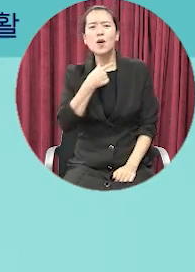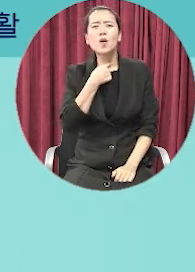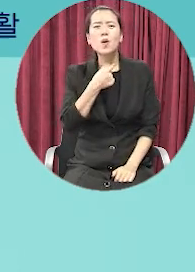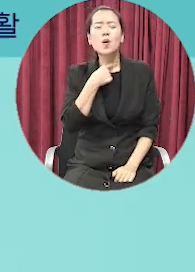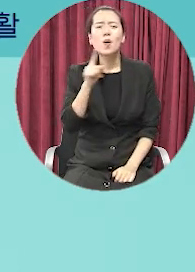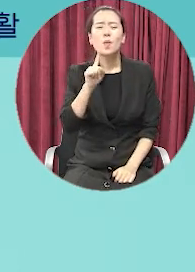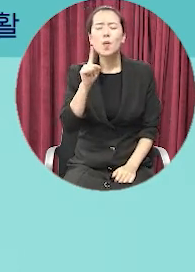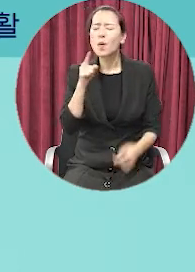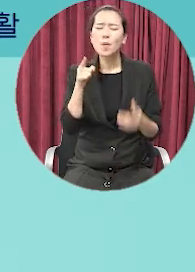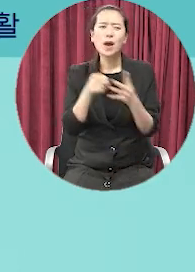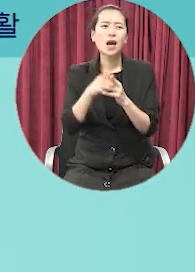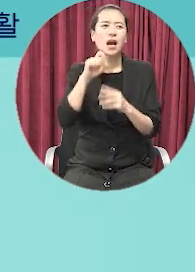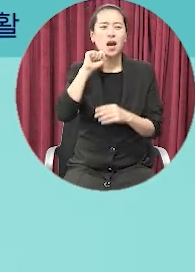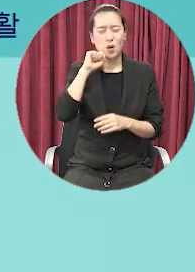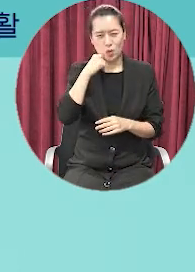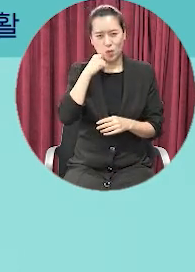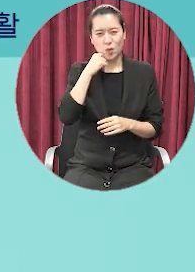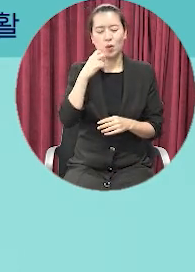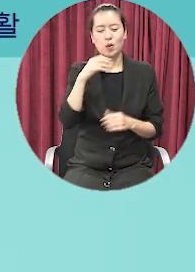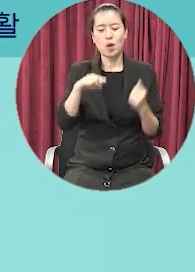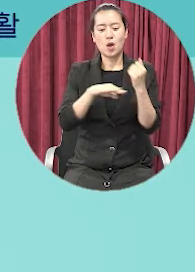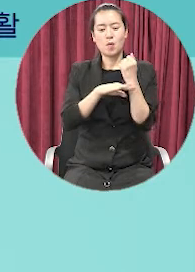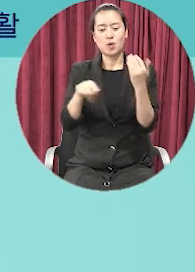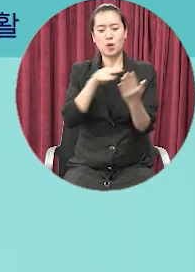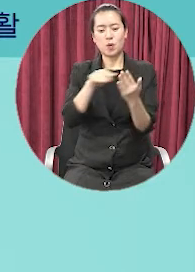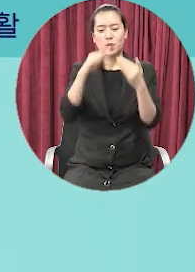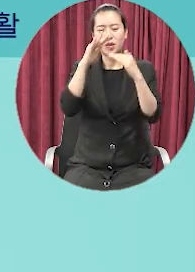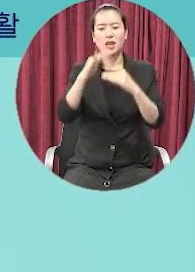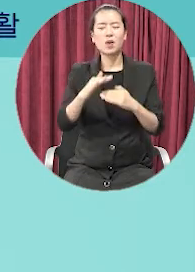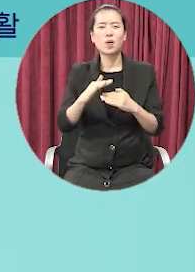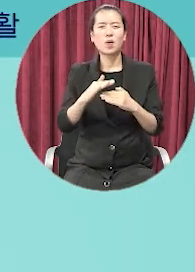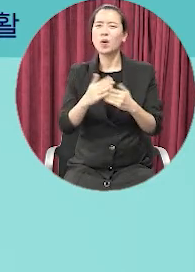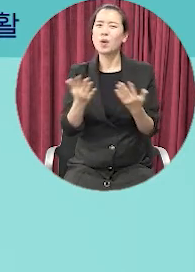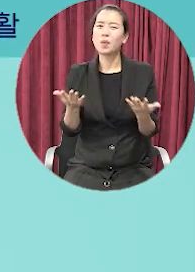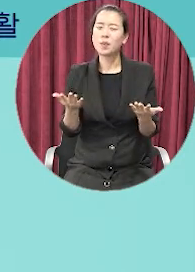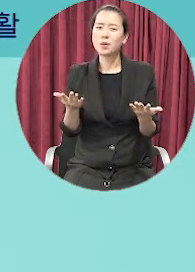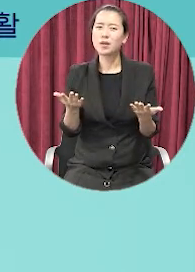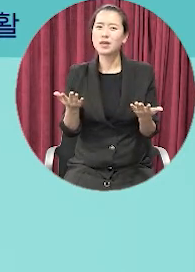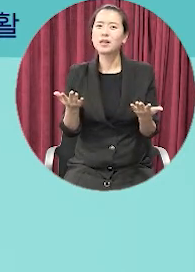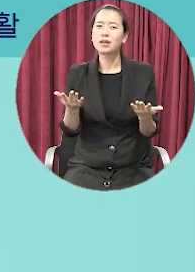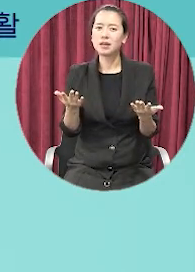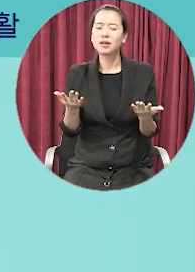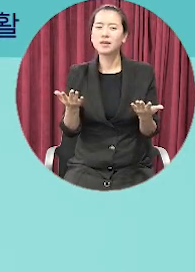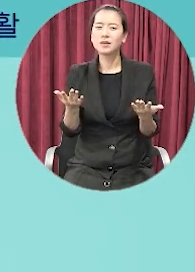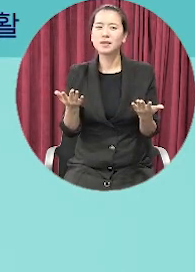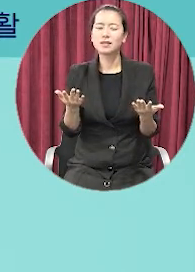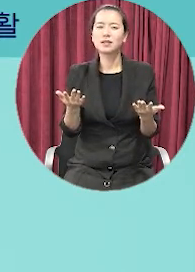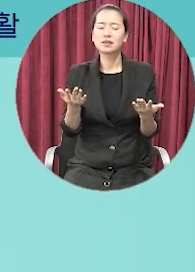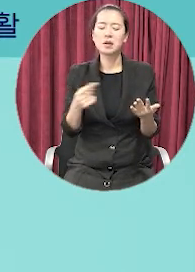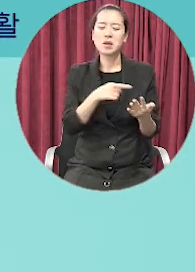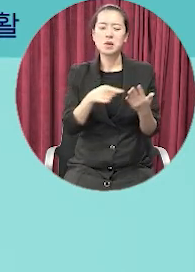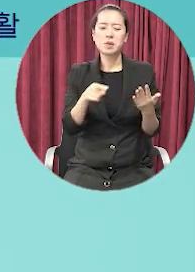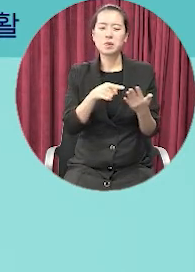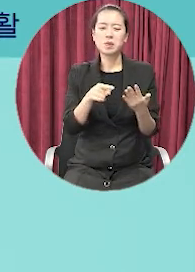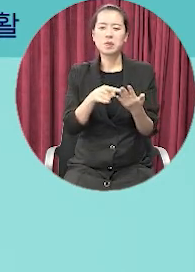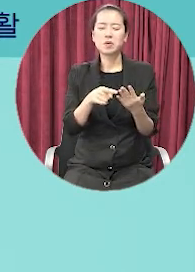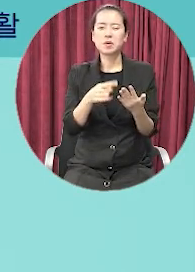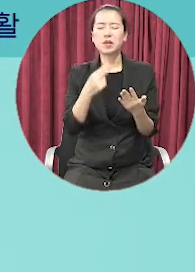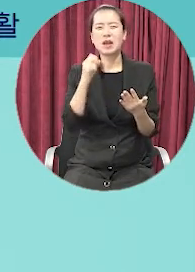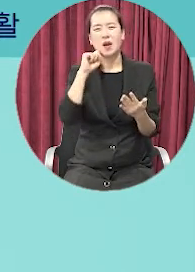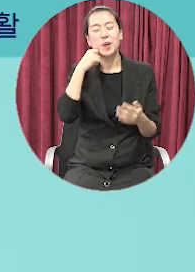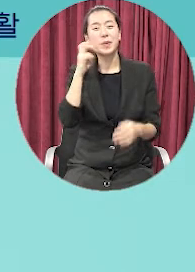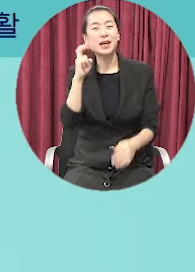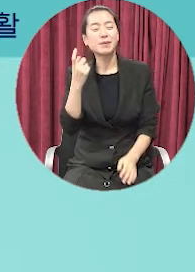한계가 있고, 또한 표준화된 교육 프로그램이 잘 만들어져 있기 때문에 교육이 충분히 시행되지 못하고 있는 뿐만 아니라